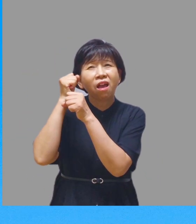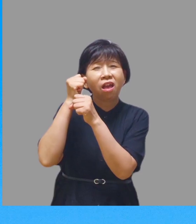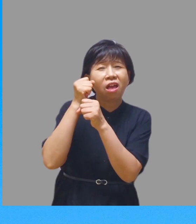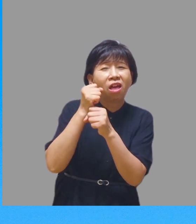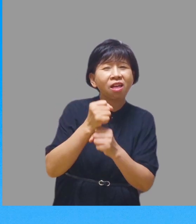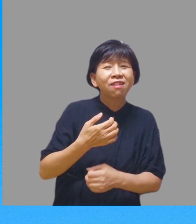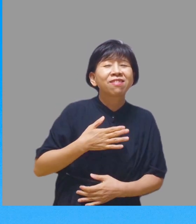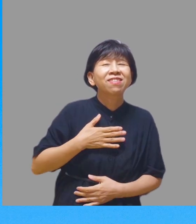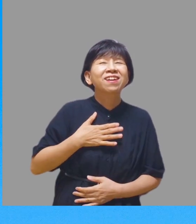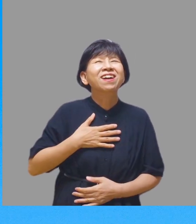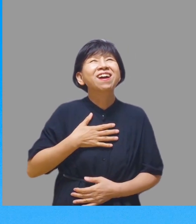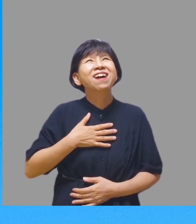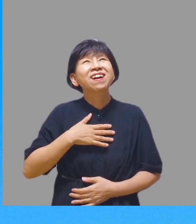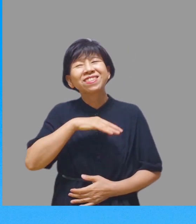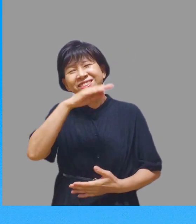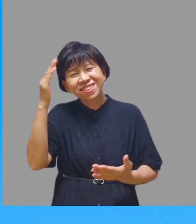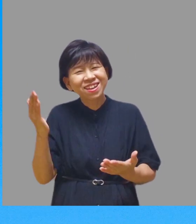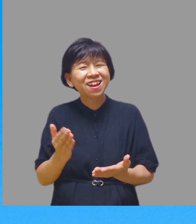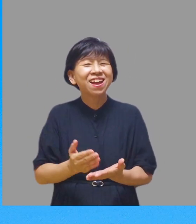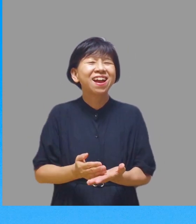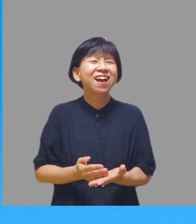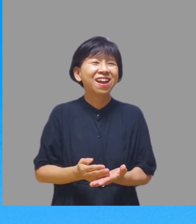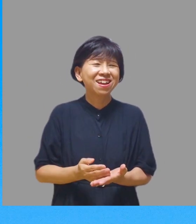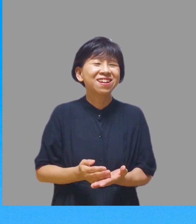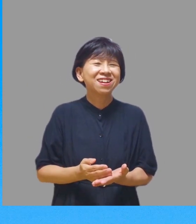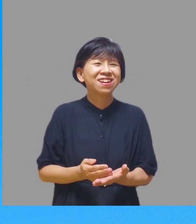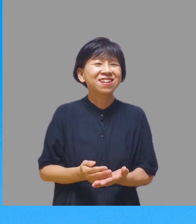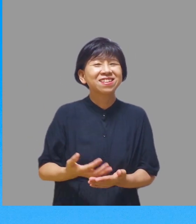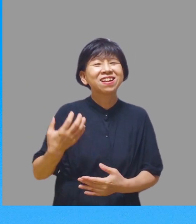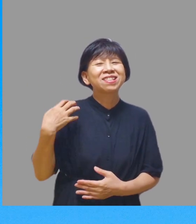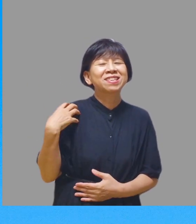자기가 다 했대. 그 교회를 자기가 살렸대.